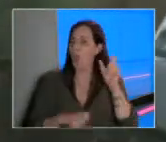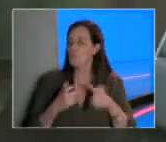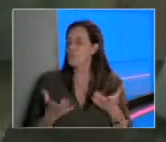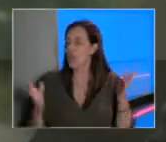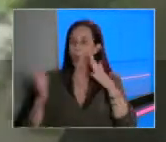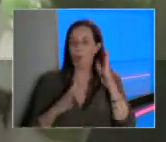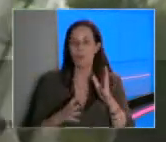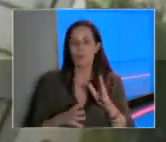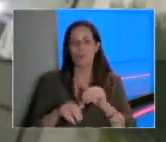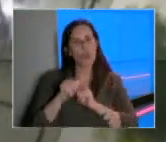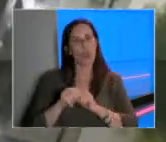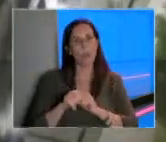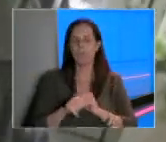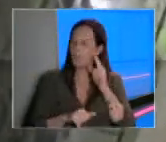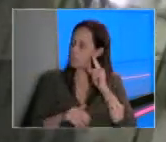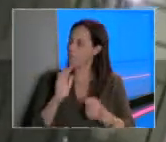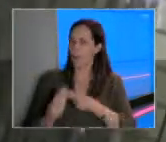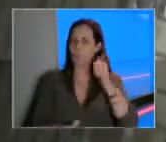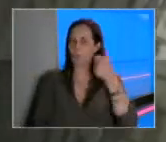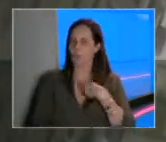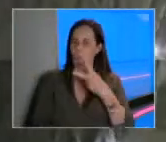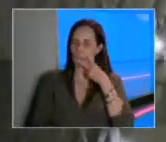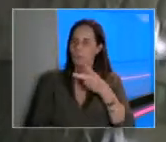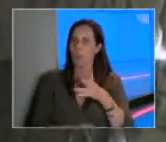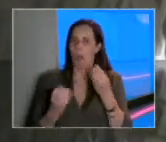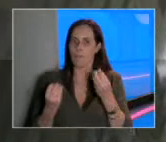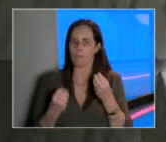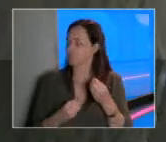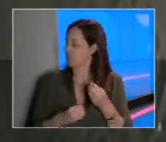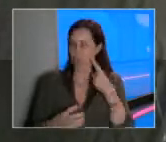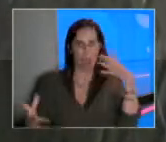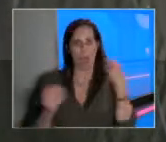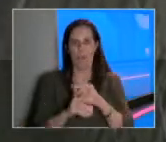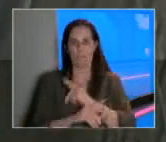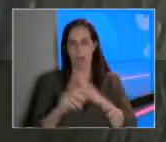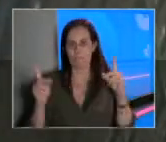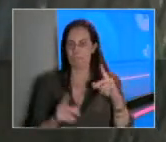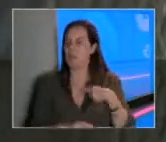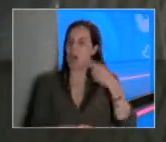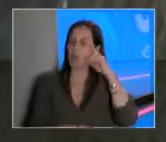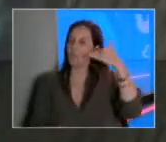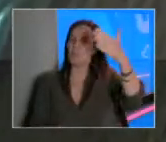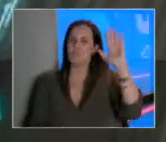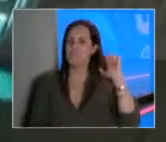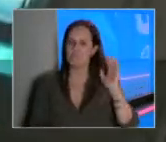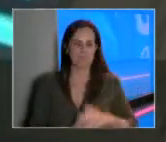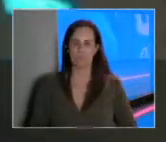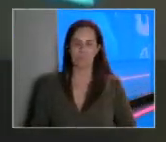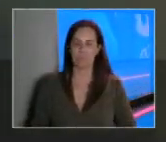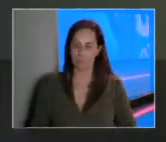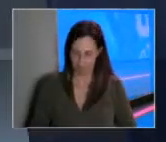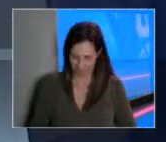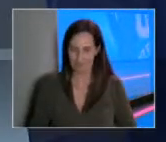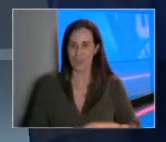רוח שמצטרפים לזה, אני חושב שזו הפעם הראשונה שאני רואה את זה בקנה מידה כזה, לא ראיתי את זה מעולם, אני לא יודע עוד לאיזה שינוי זה יביא. דוקטור